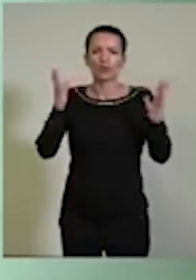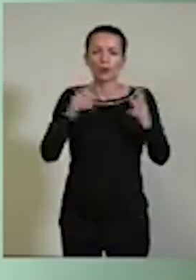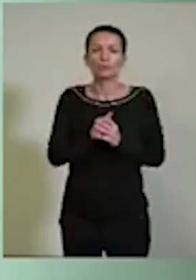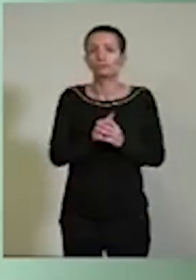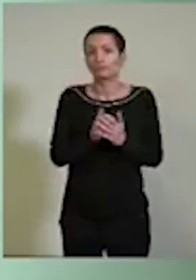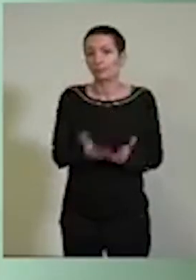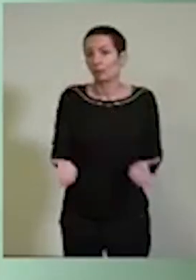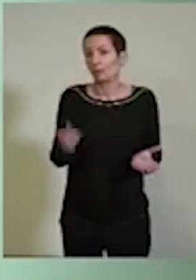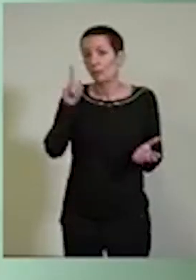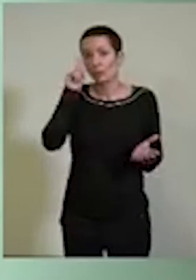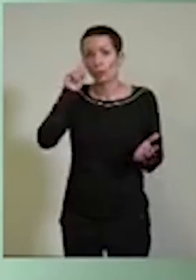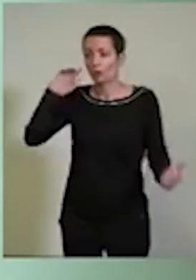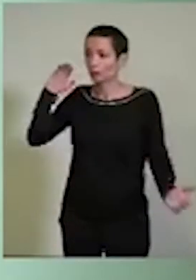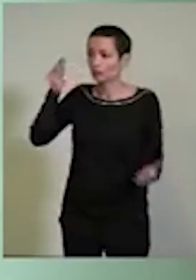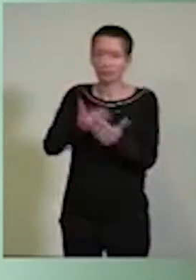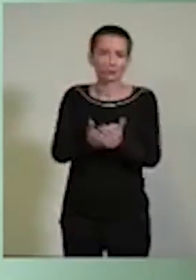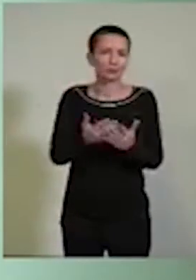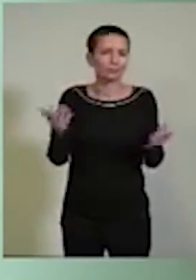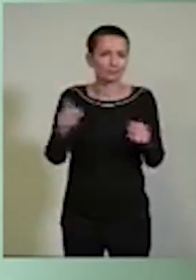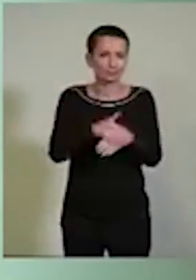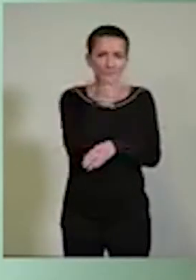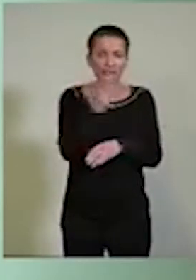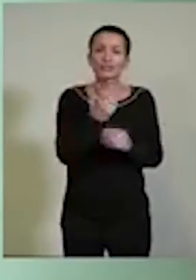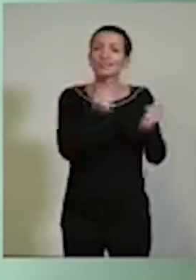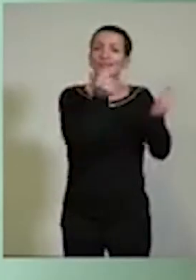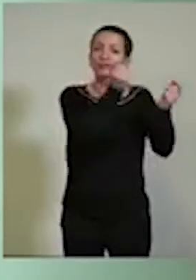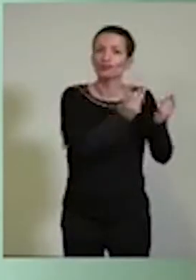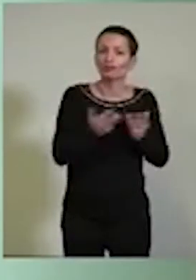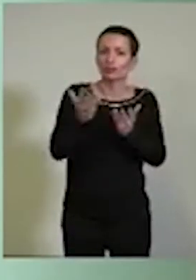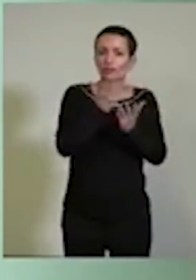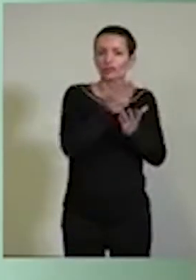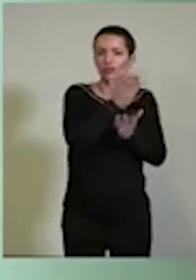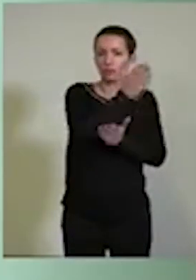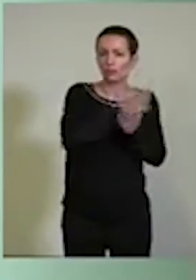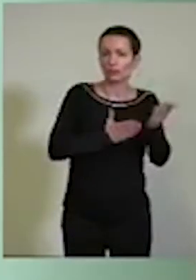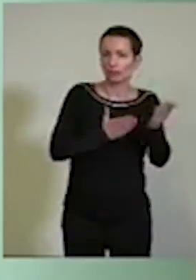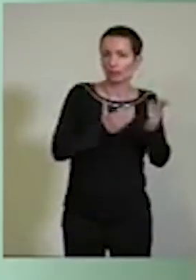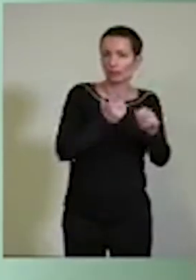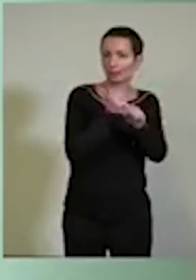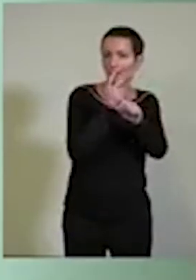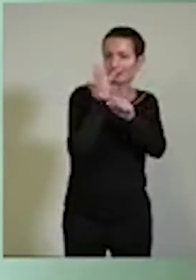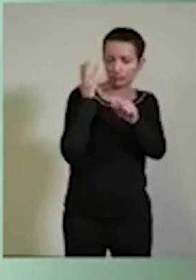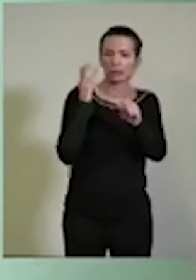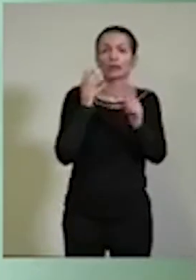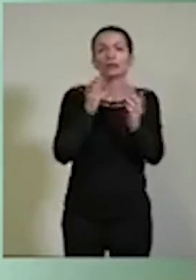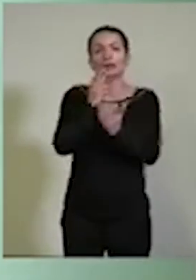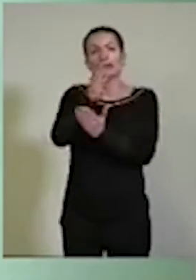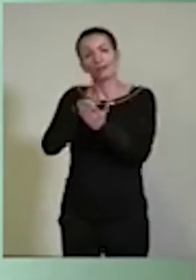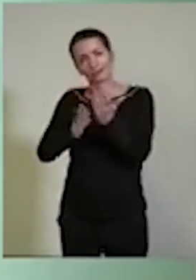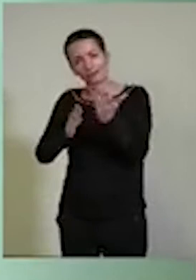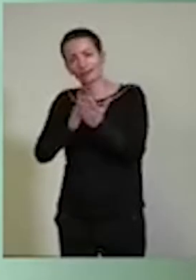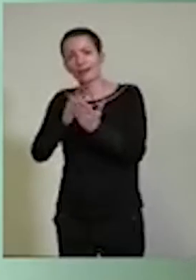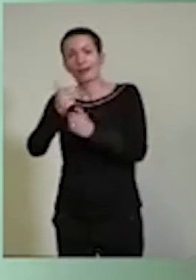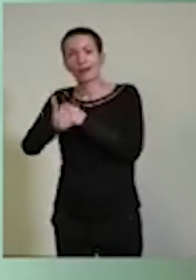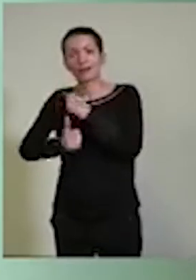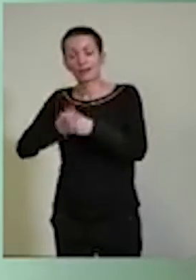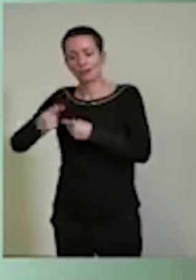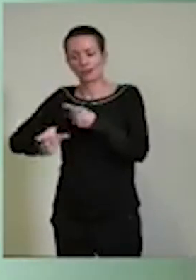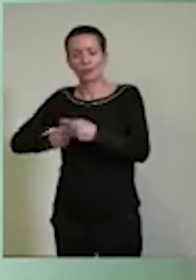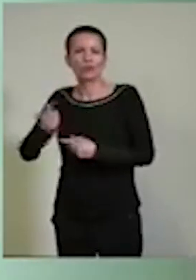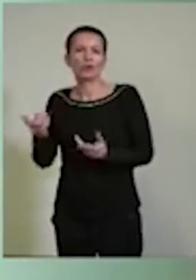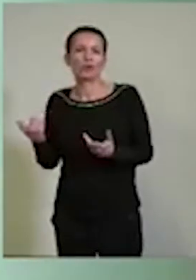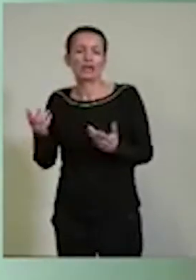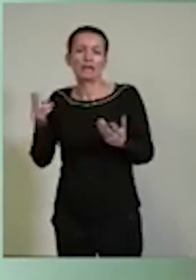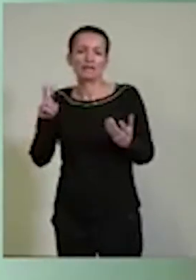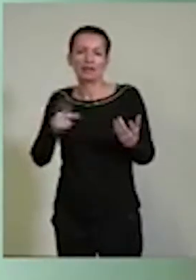parce que jusqu'à présent, on avait la moitié des chiffres concernés les années précédentes et l'autre moitié l'année en cours. Et c'était pas